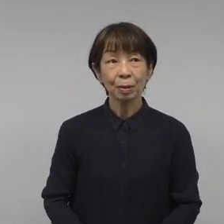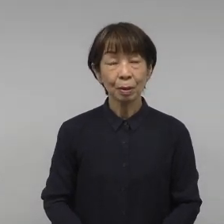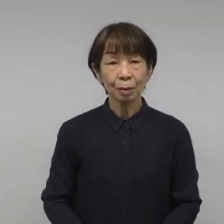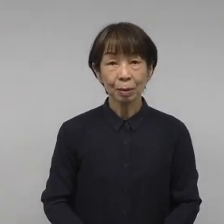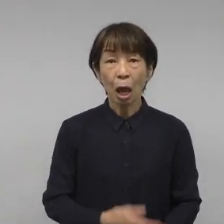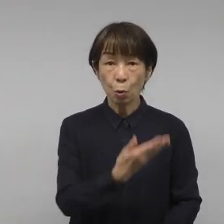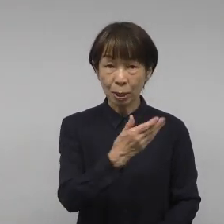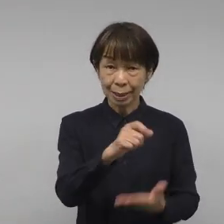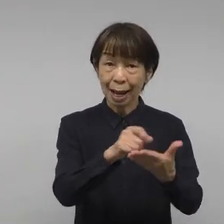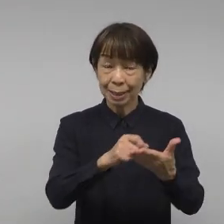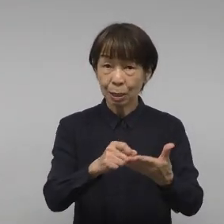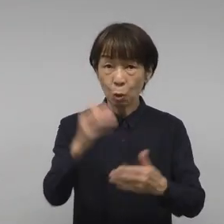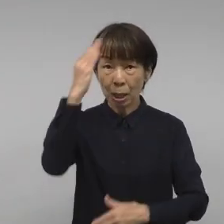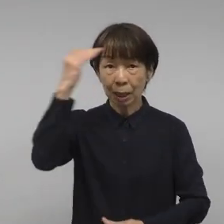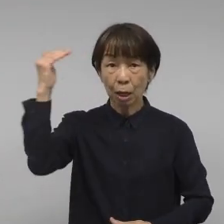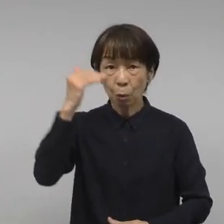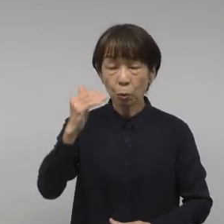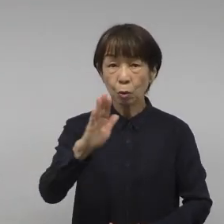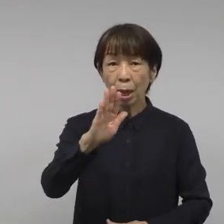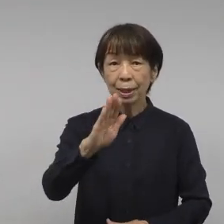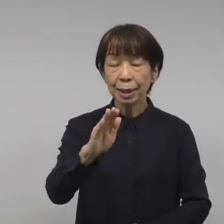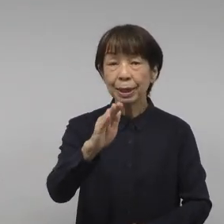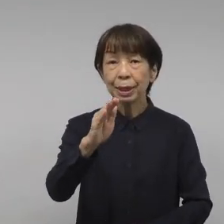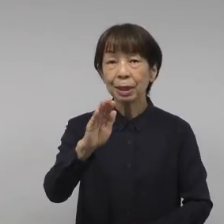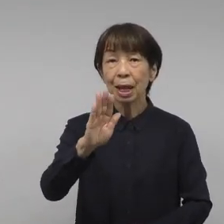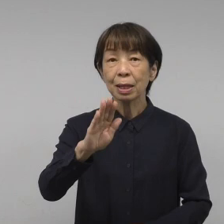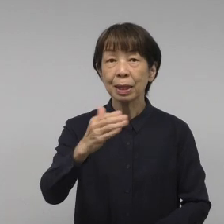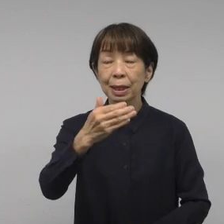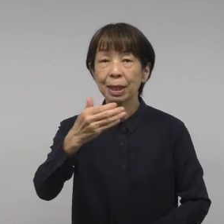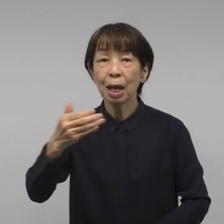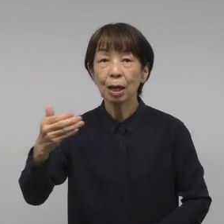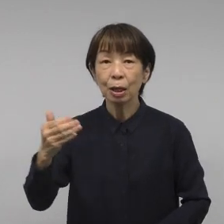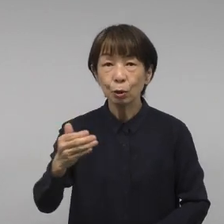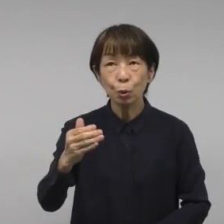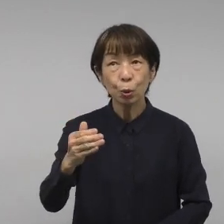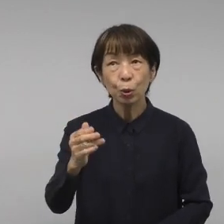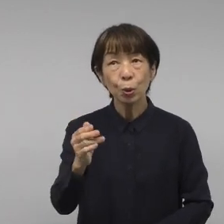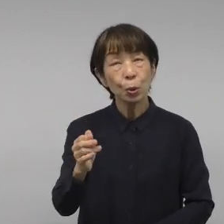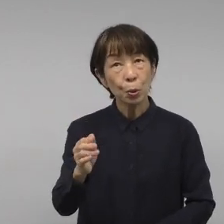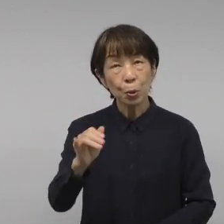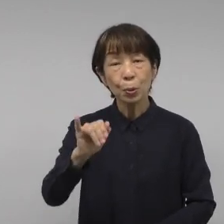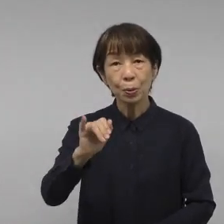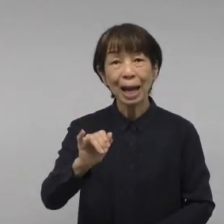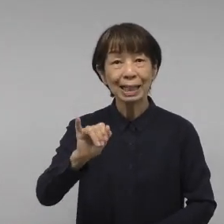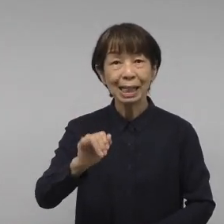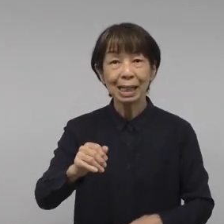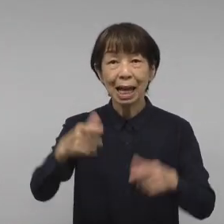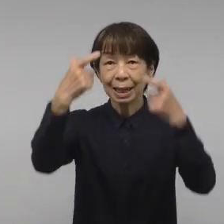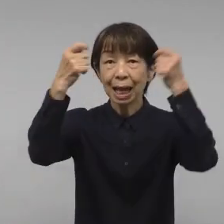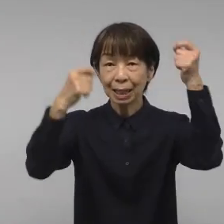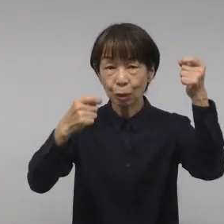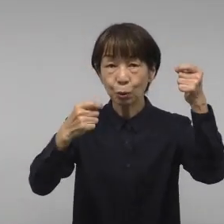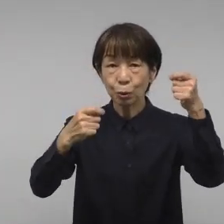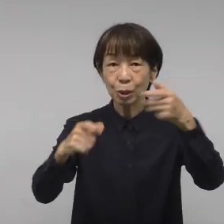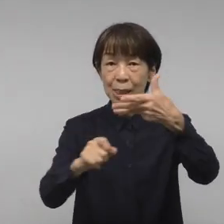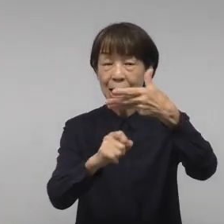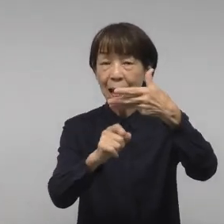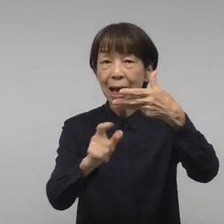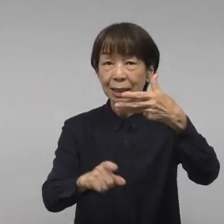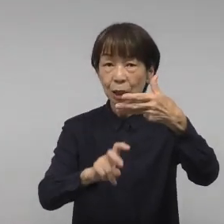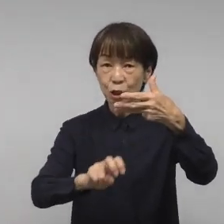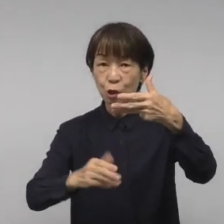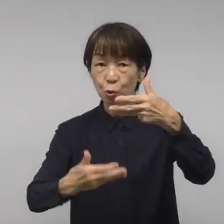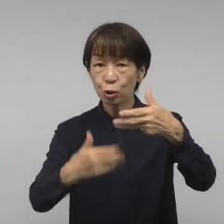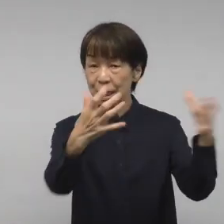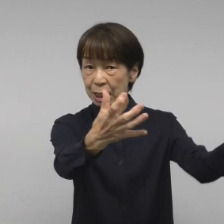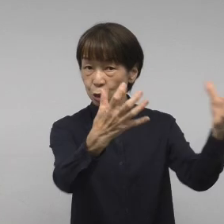が韓国のテグハニ大学がまたいらっしゃいますので、今月末8月29日にお迎えする